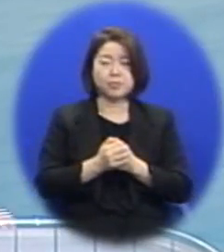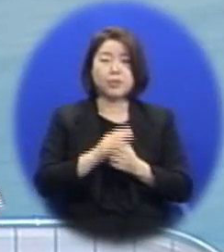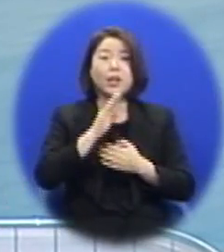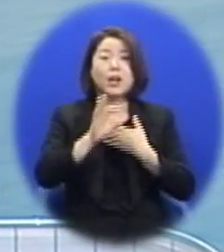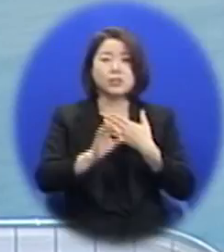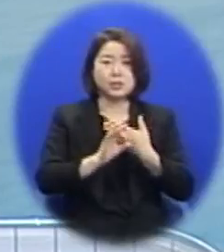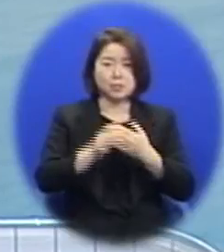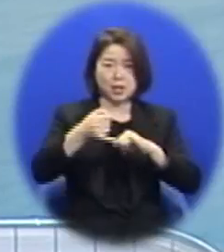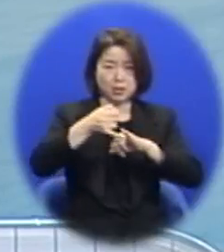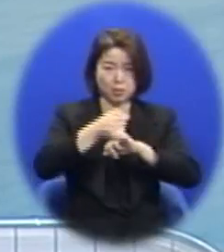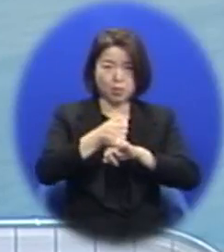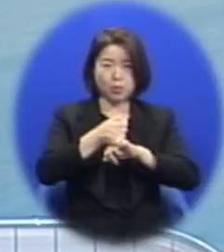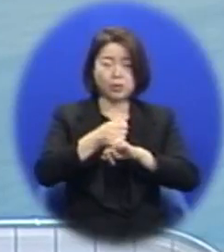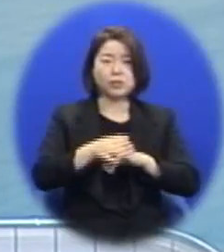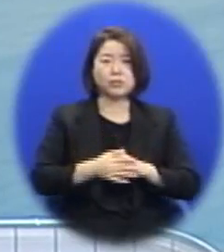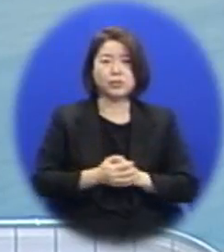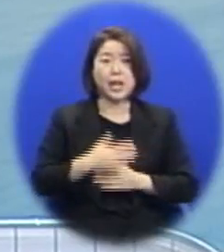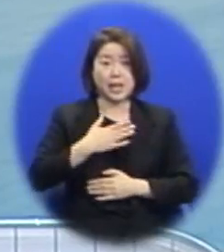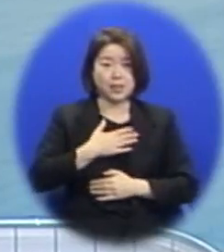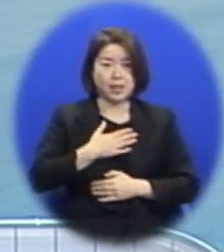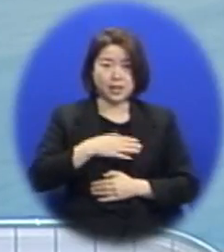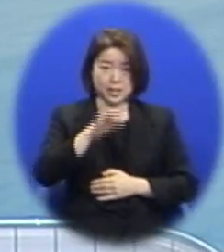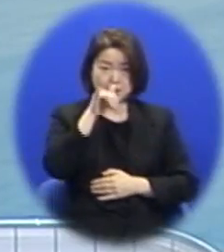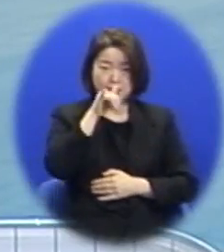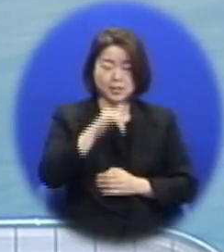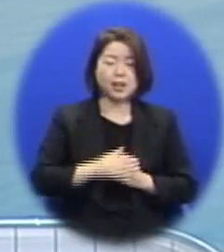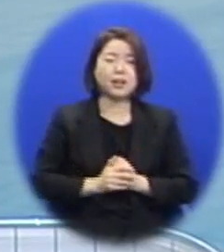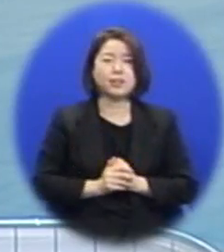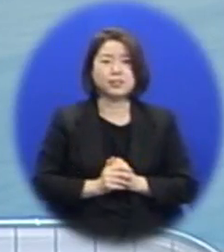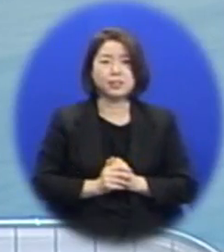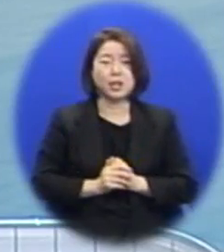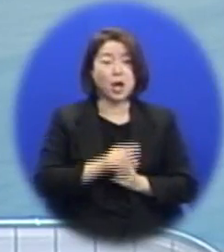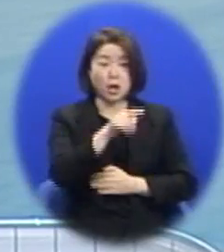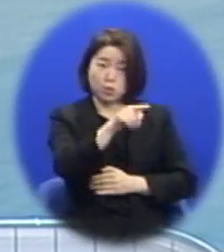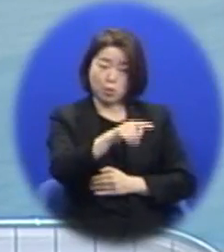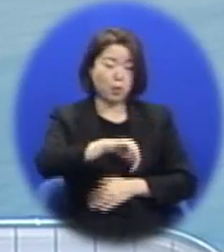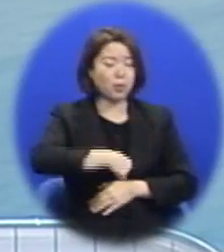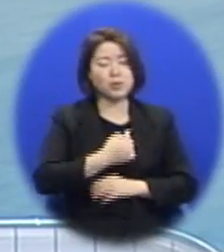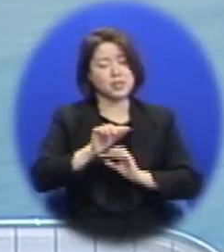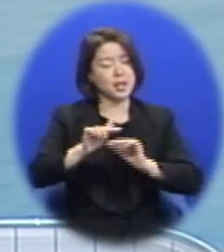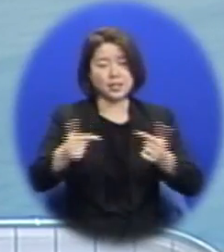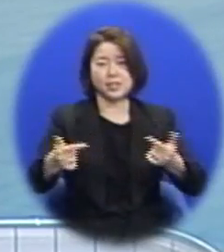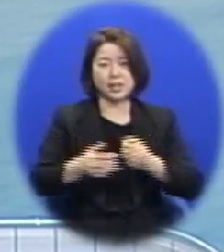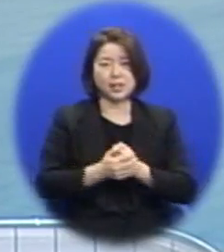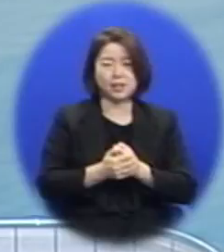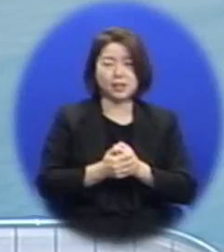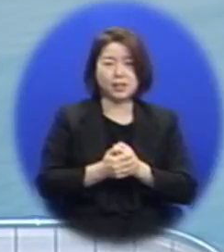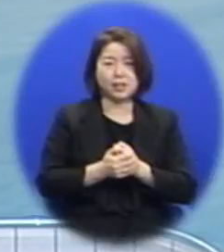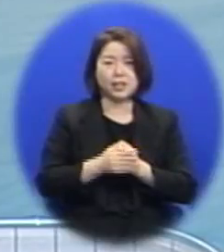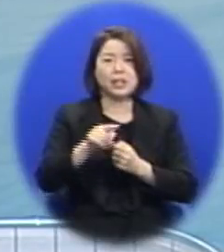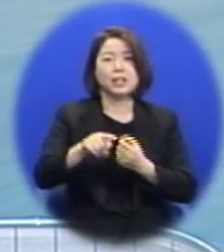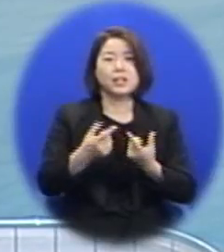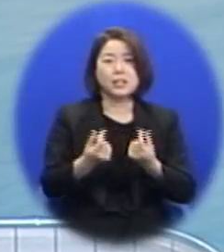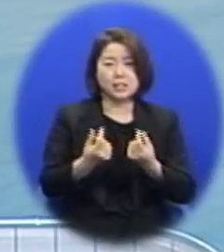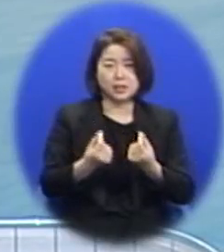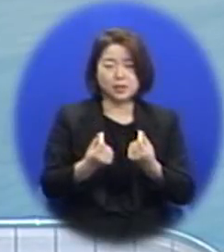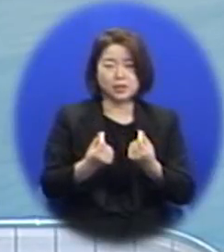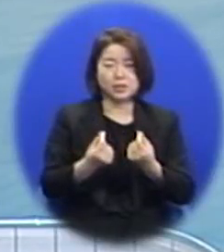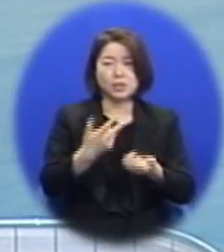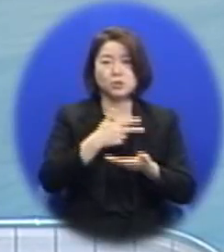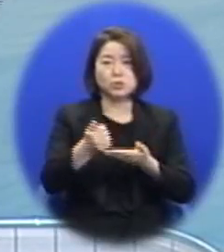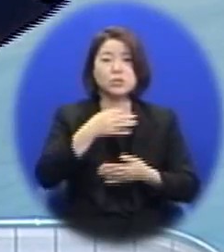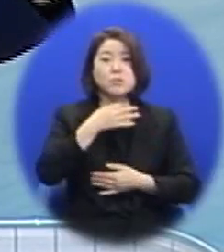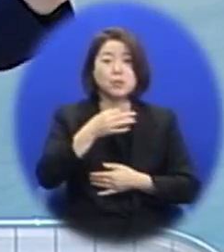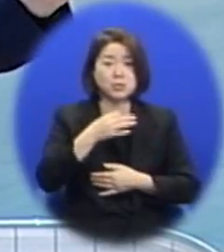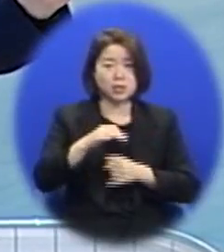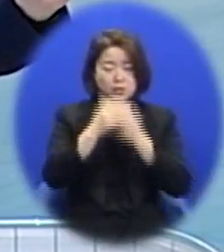그러면 반드시 내가 있잖아. 너 혼자가 아니야. 라고 하시는 주의 음성을 여러분